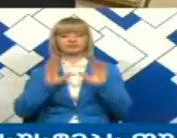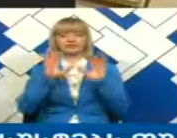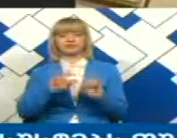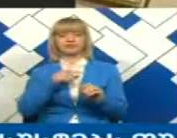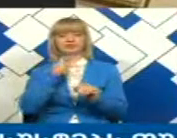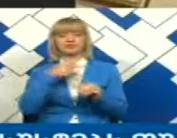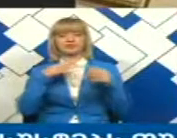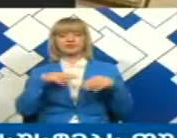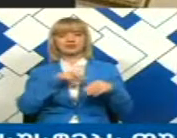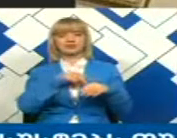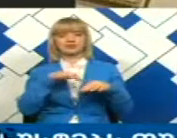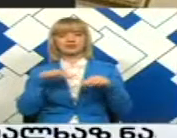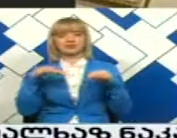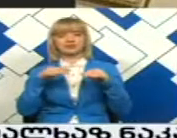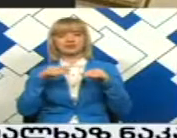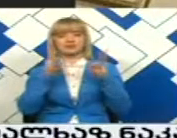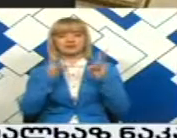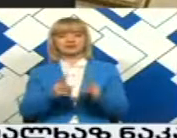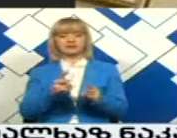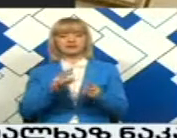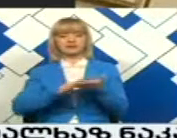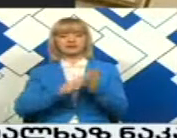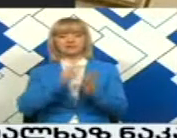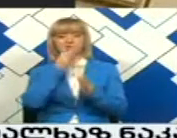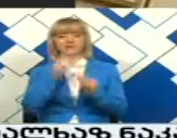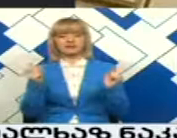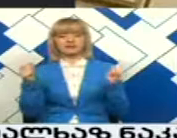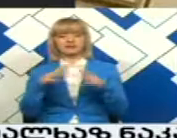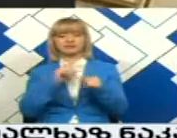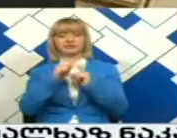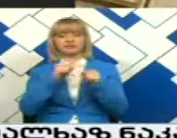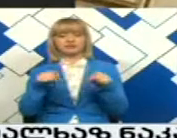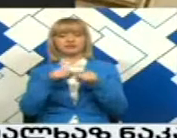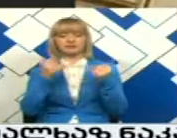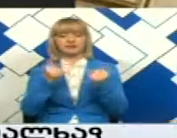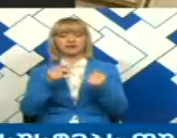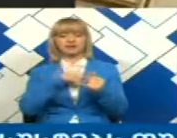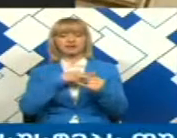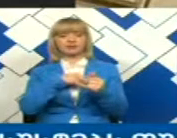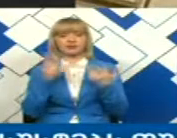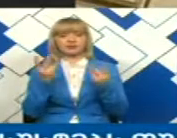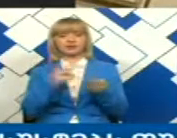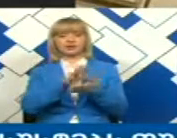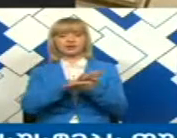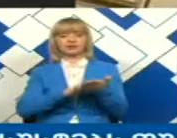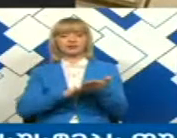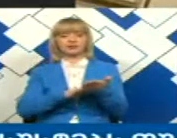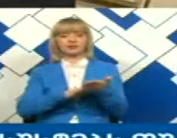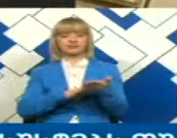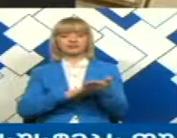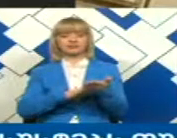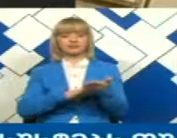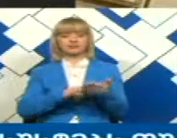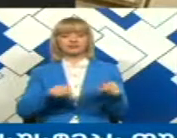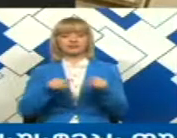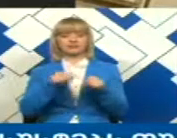ამბობს, რომ საქართველოს პარლამენტი საგანგებო მდგომარეობის დროს იკრიბება საგანგებო სესიაზე, ანუ ამჟამად პარლამენტი უნდა აგრძელებდეს მუშაობას,